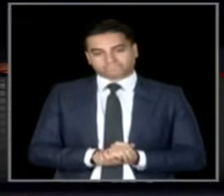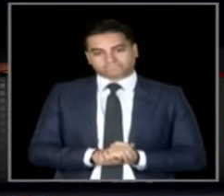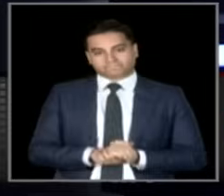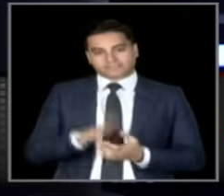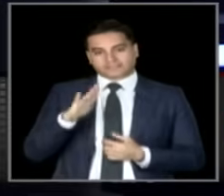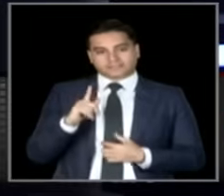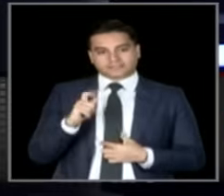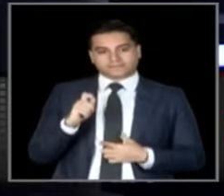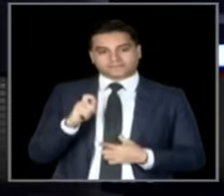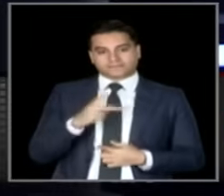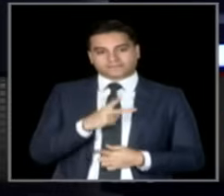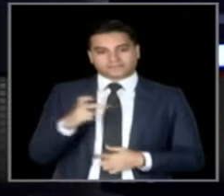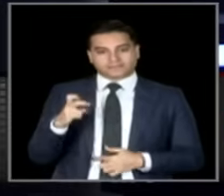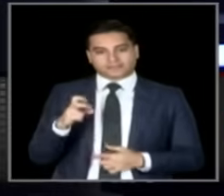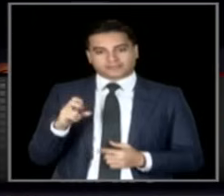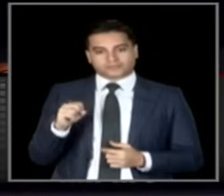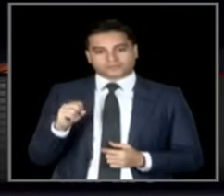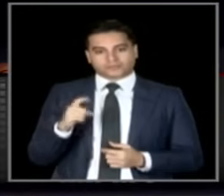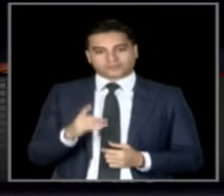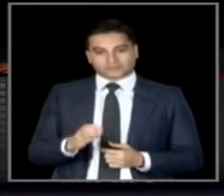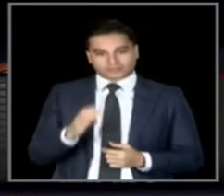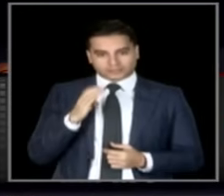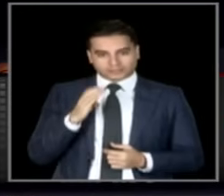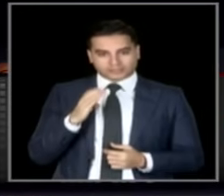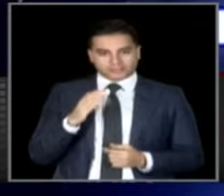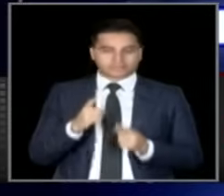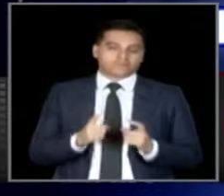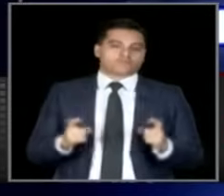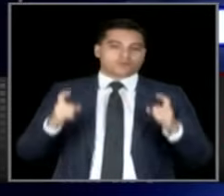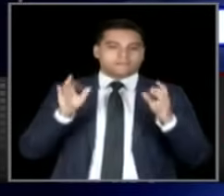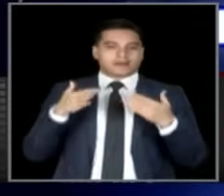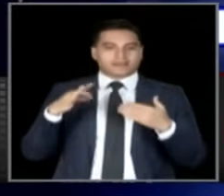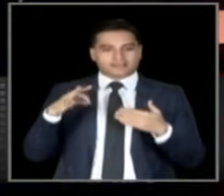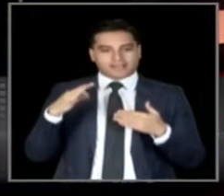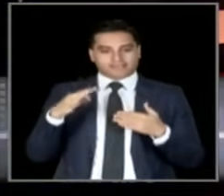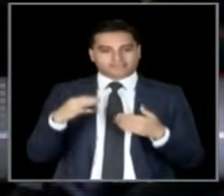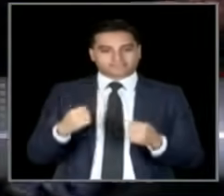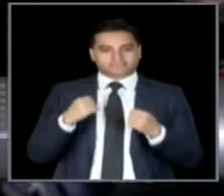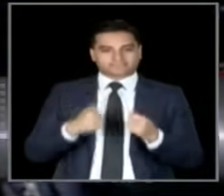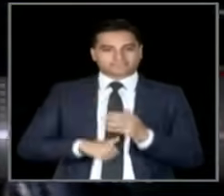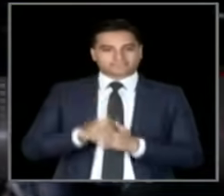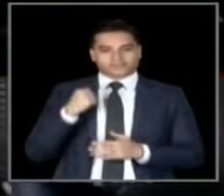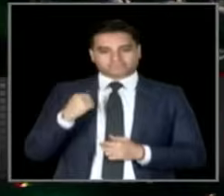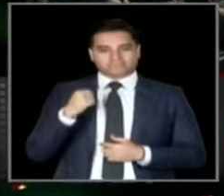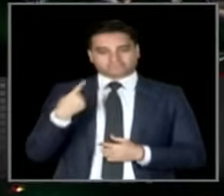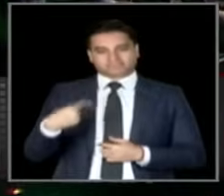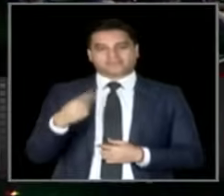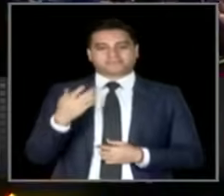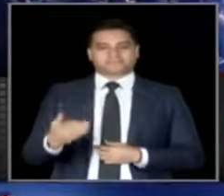سيف، إجابتك؟ 225. 225 إلى المربع الذهبي، إجابة صحيحة،